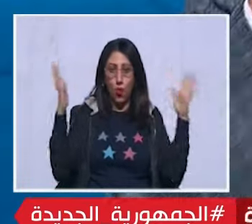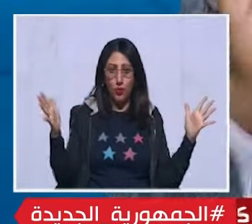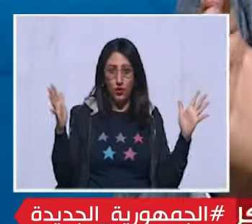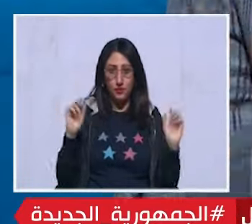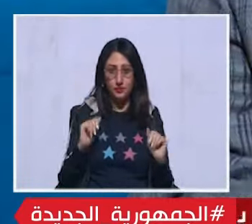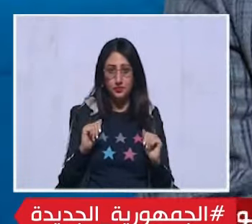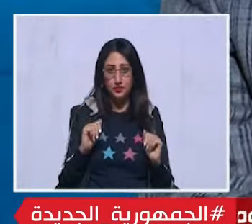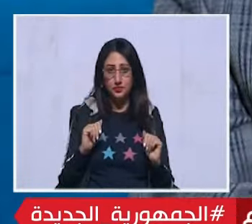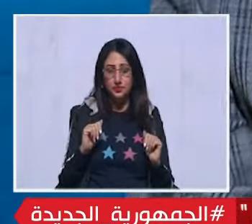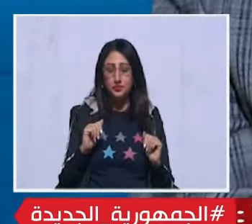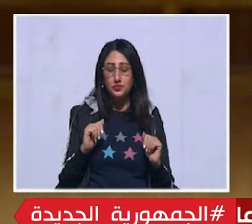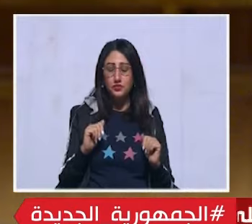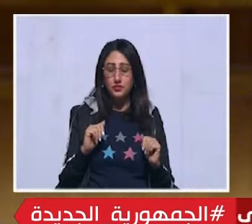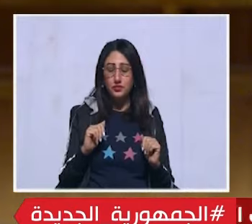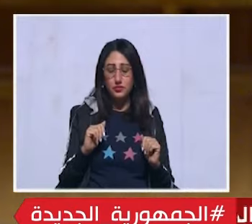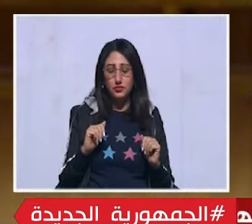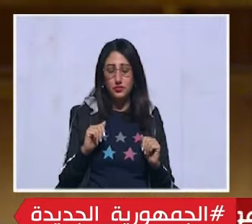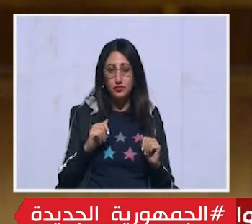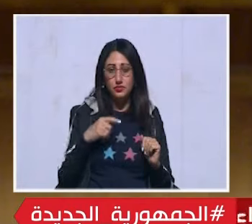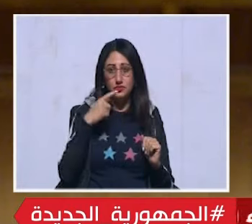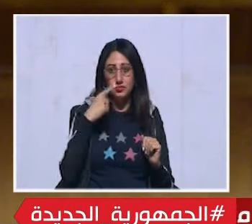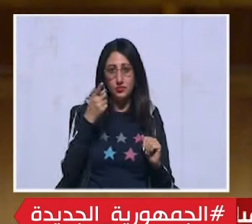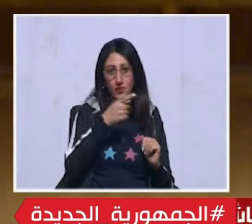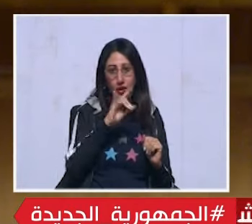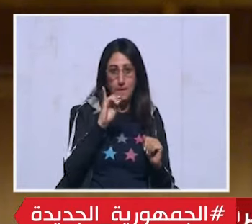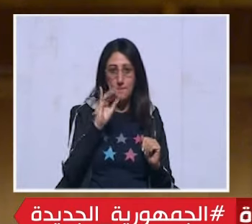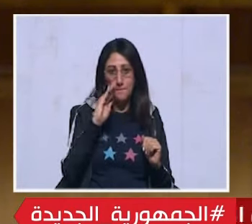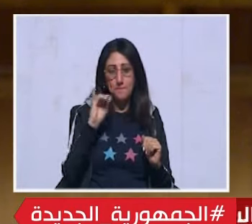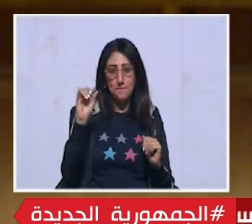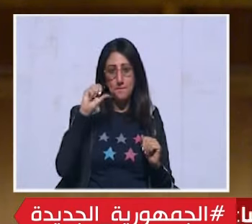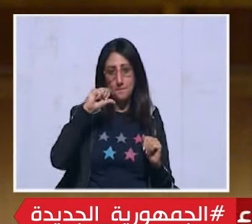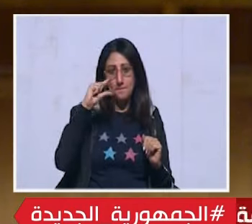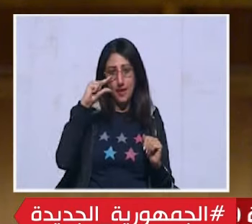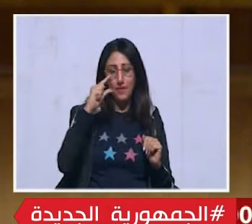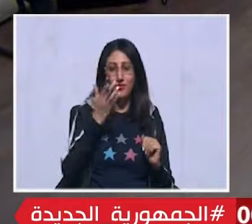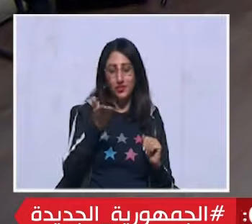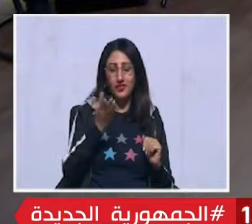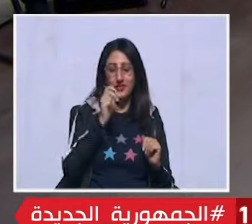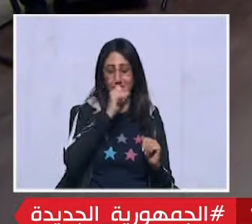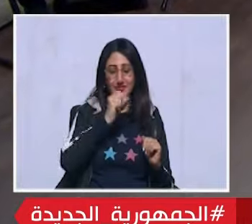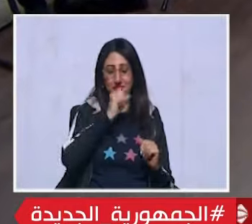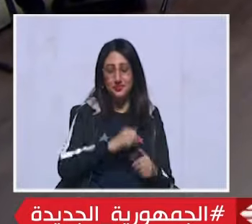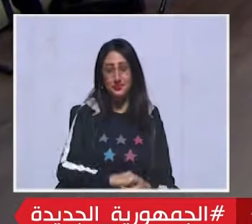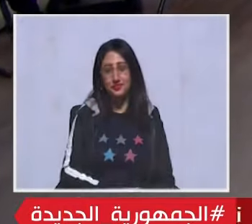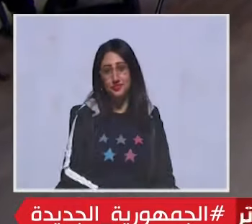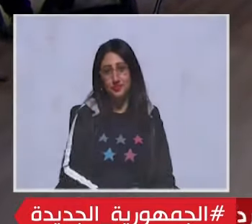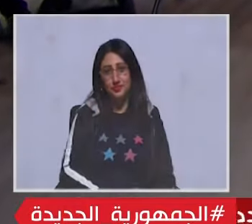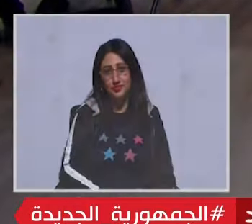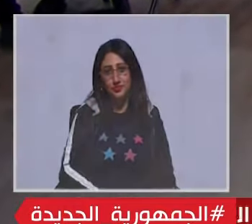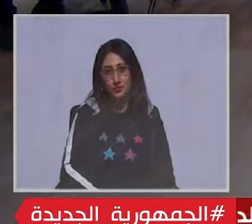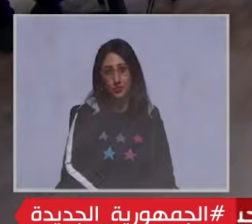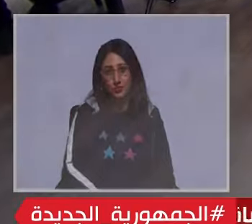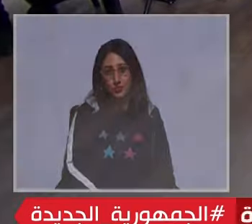الاسراء والمعراج نروح لمحمود ونستمتع ليه اتفضل